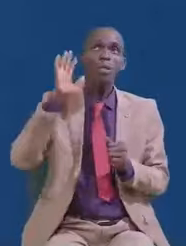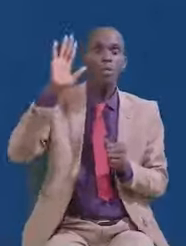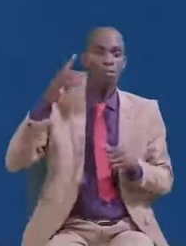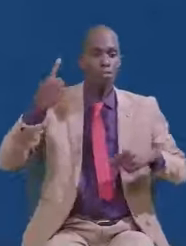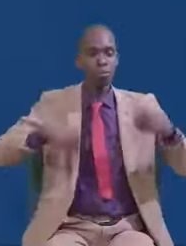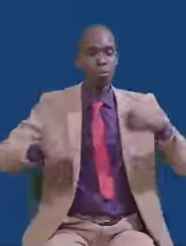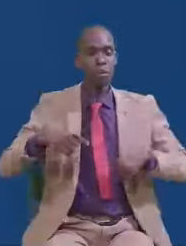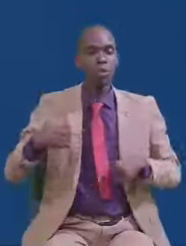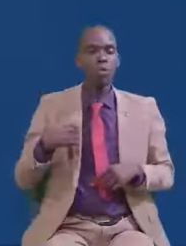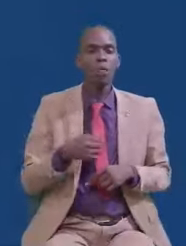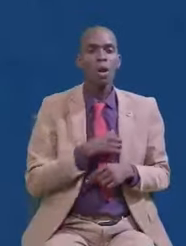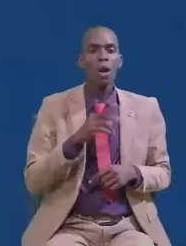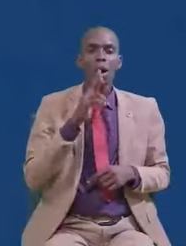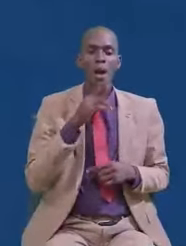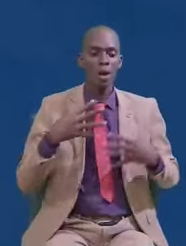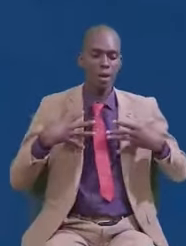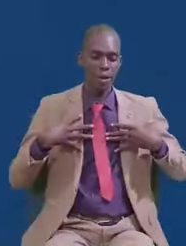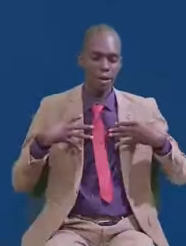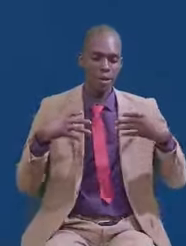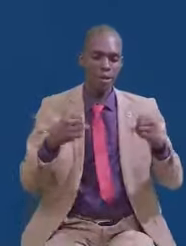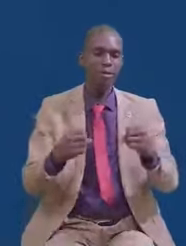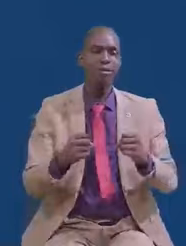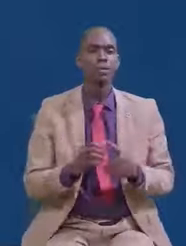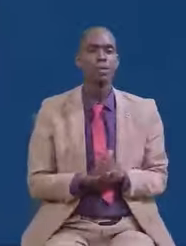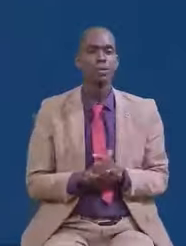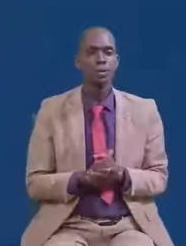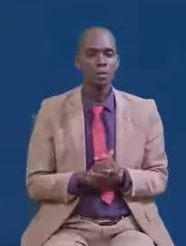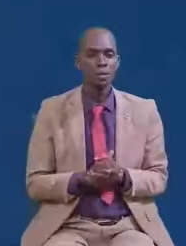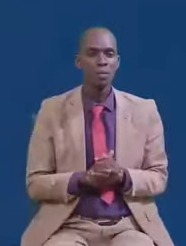Et c'est par ses meurtrissures que nous sommes guéris.